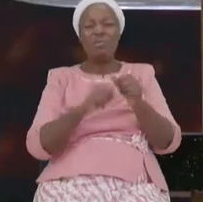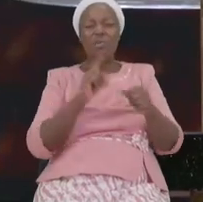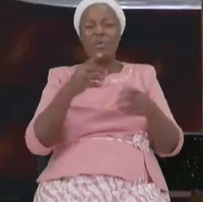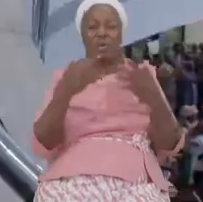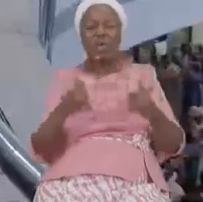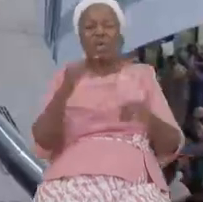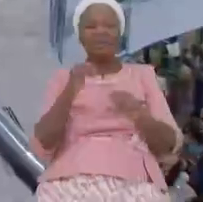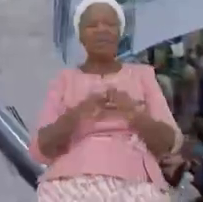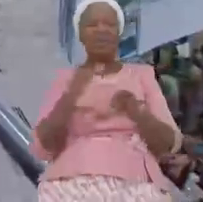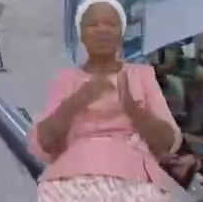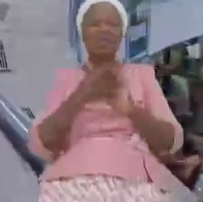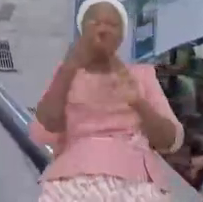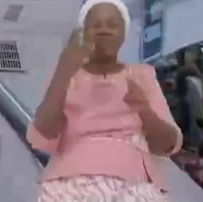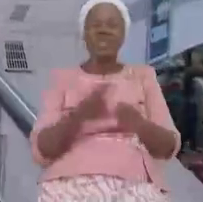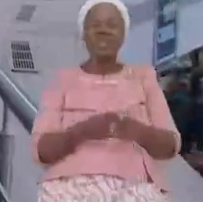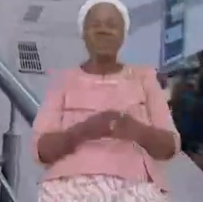nom de Jésus.